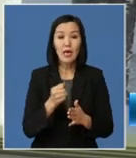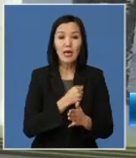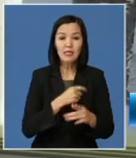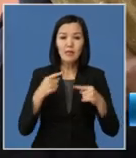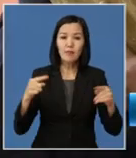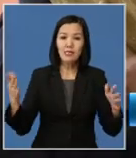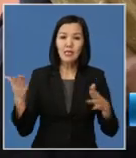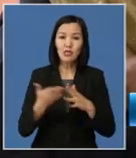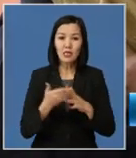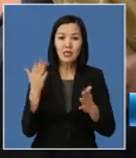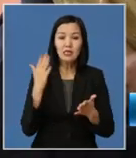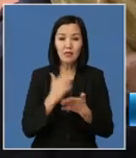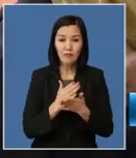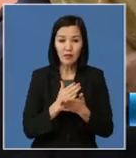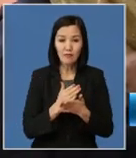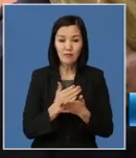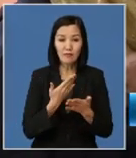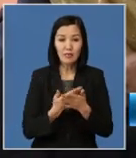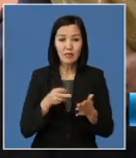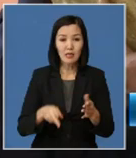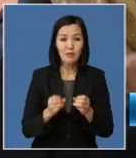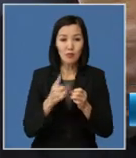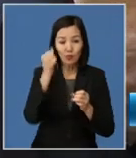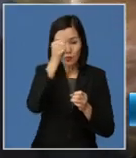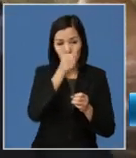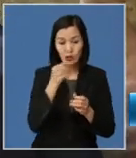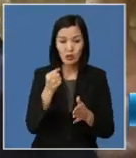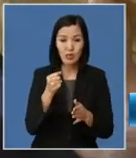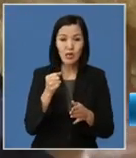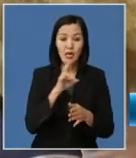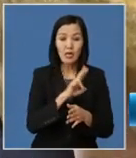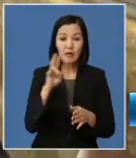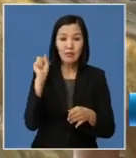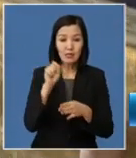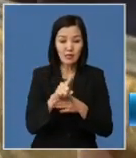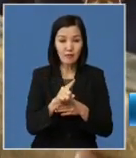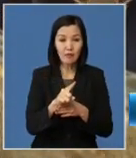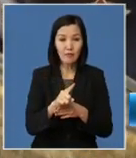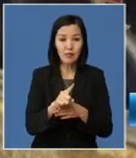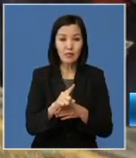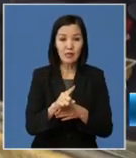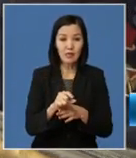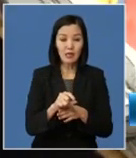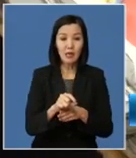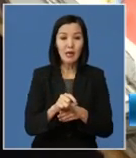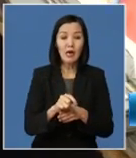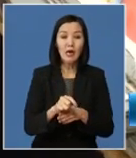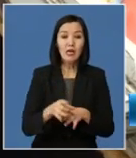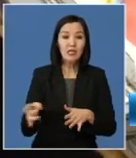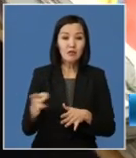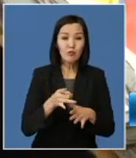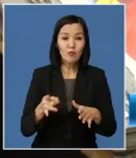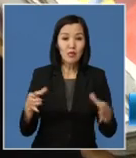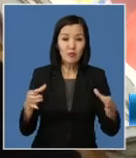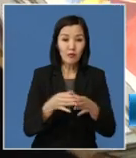де жеңілдіктер бар дейді салаға жауаптылар. 2011 жылы елбасының тапсырмасы бойынша қарулы күштер ардагерлері атты республикалық